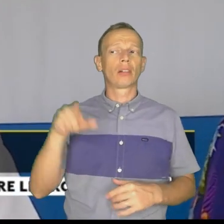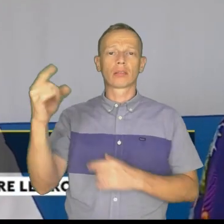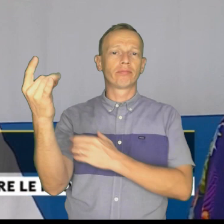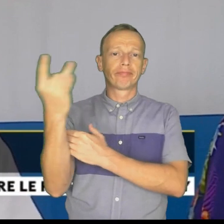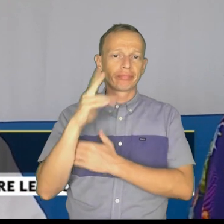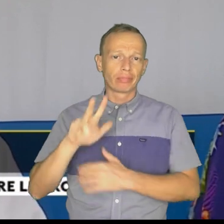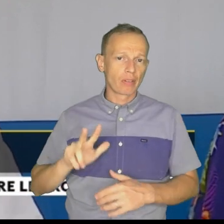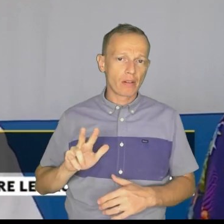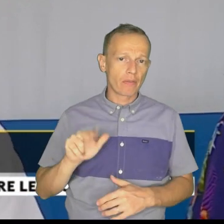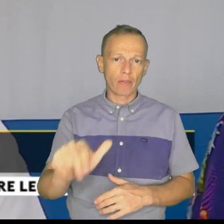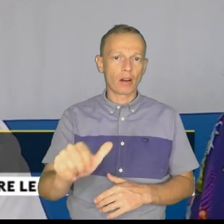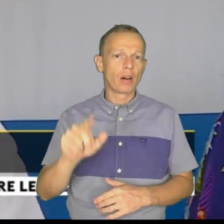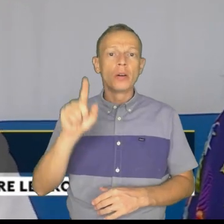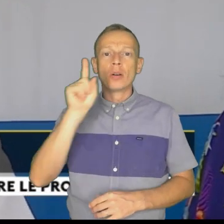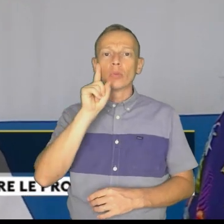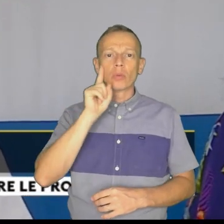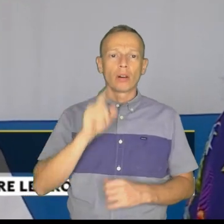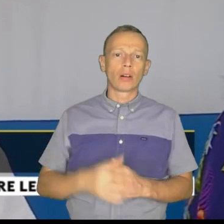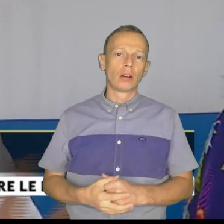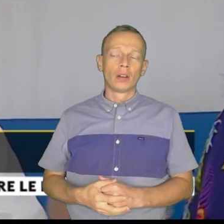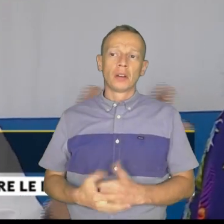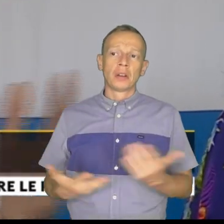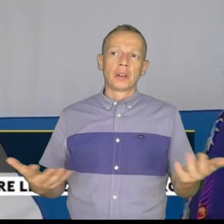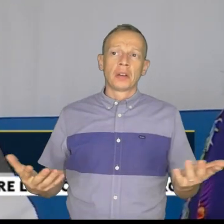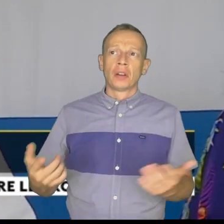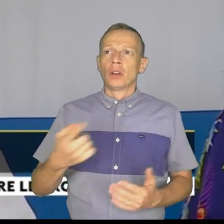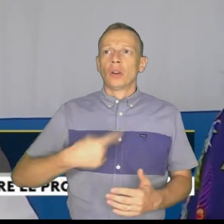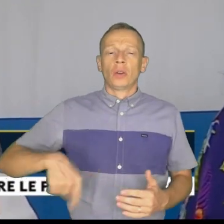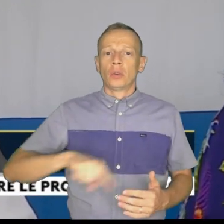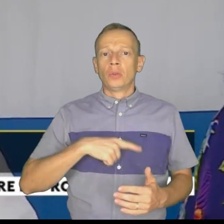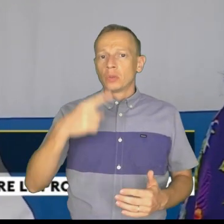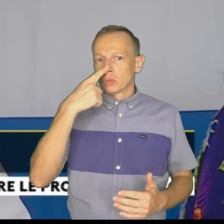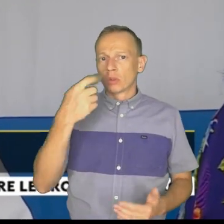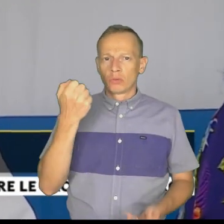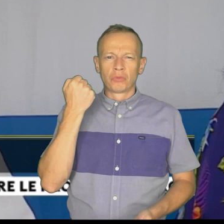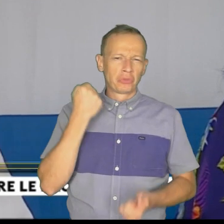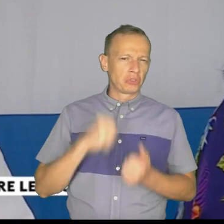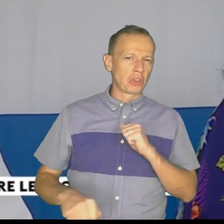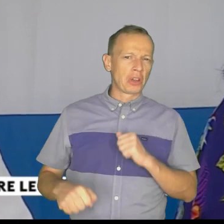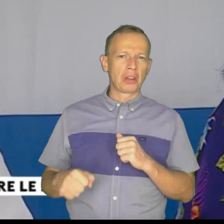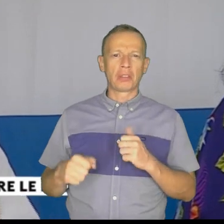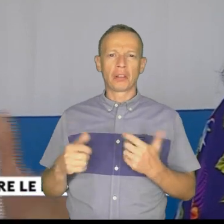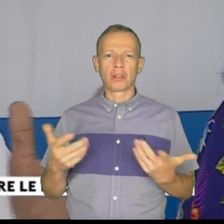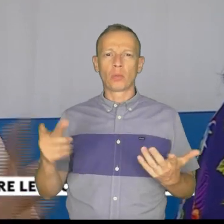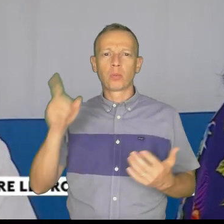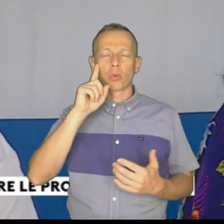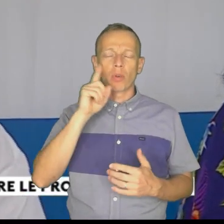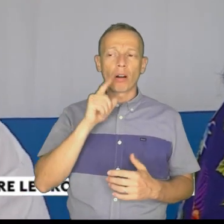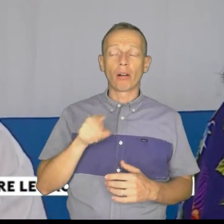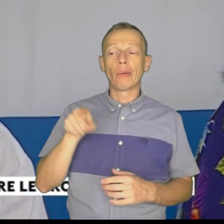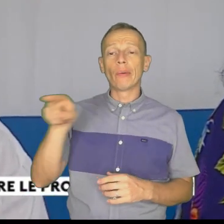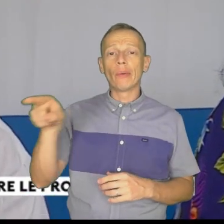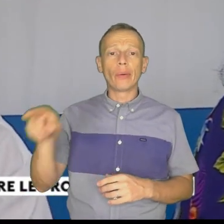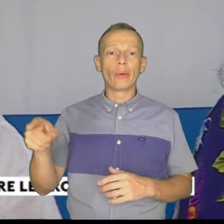cette affaire est passée au tribunal quand le président répond que nous sommes très embarrassés d'avoir à juger un